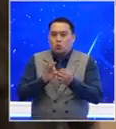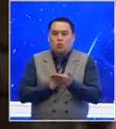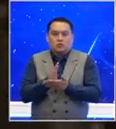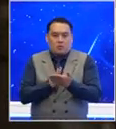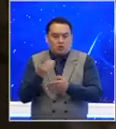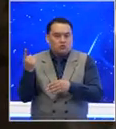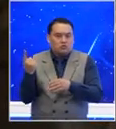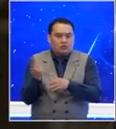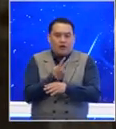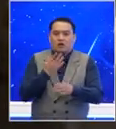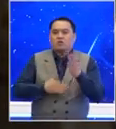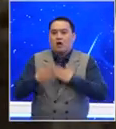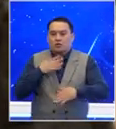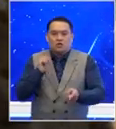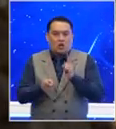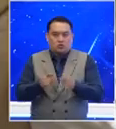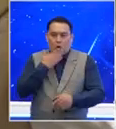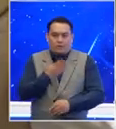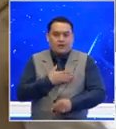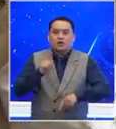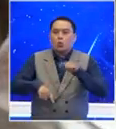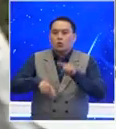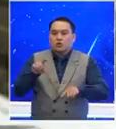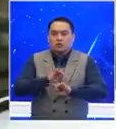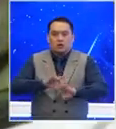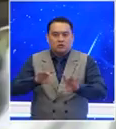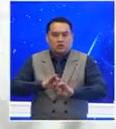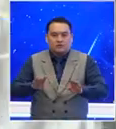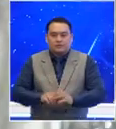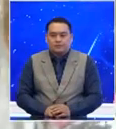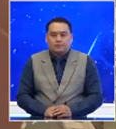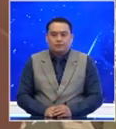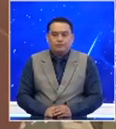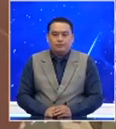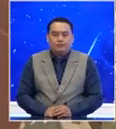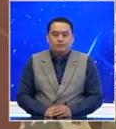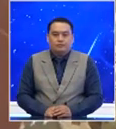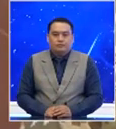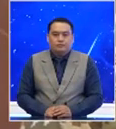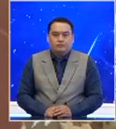вдвойне отрадно, что в стране так много настоящих патриотов делятся в военкомате.